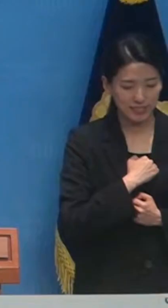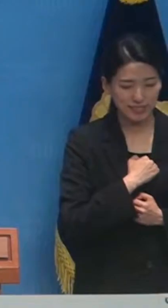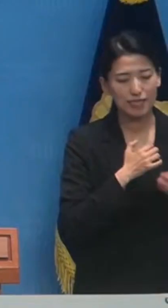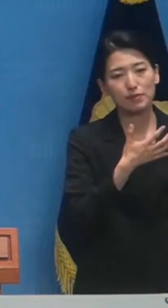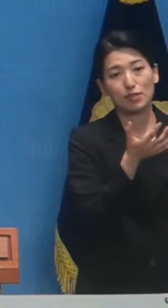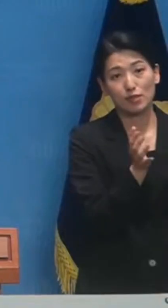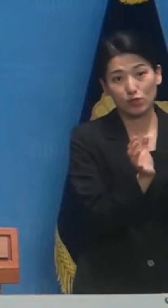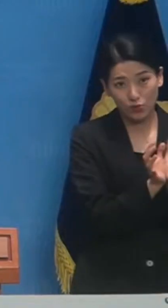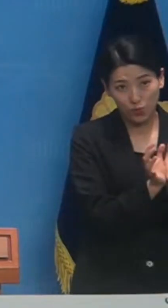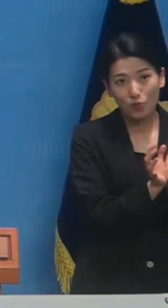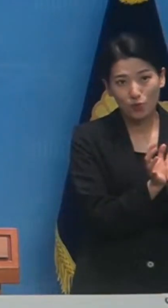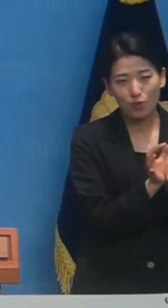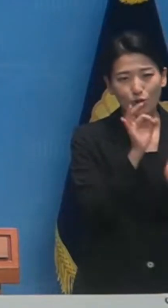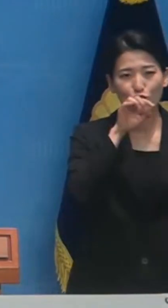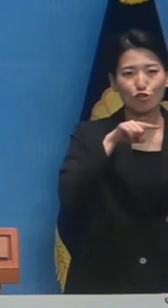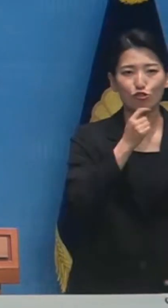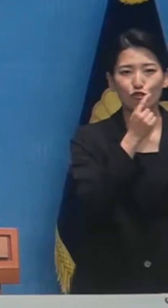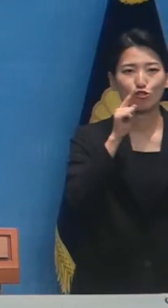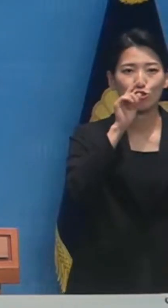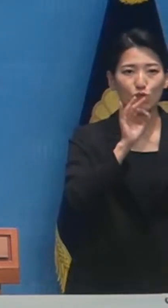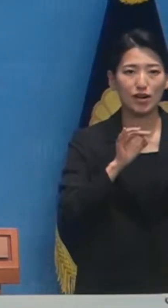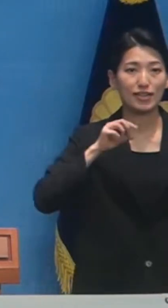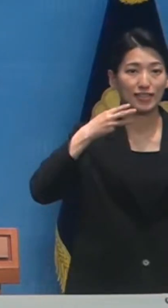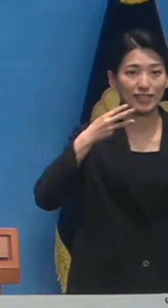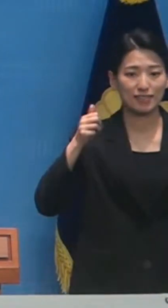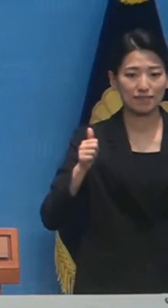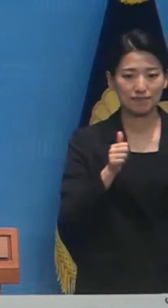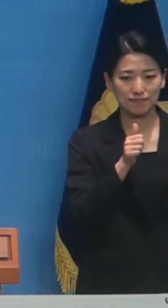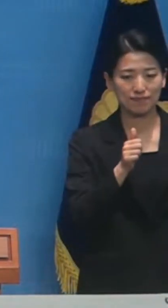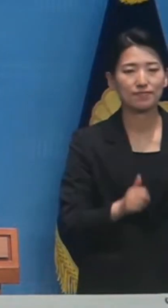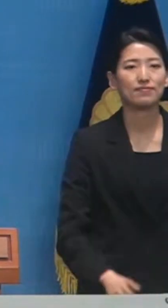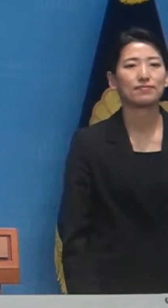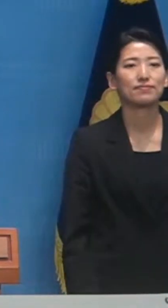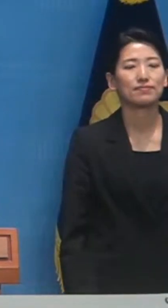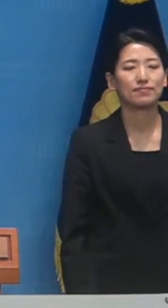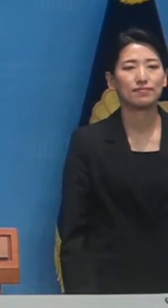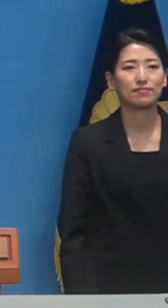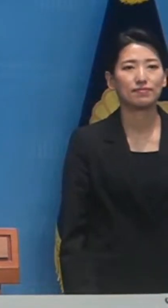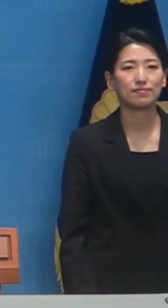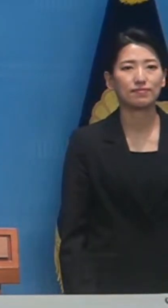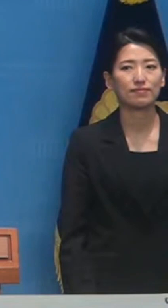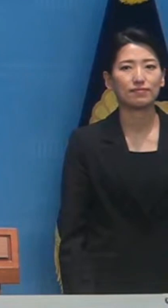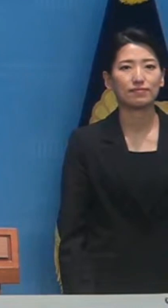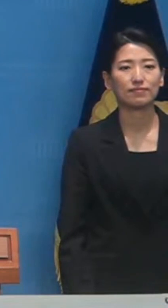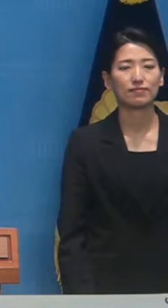운동본부 우광일 대표님께서 해주시겠습니다.